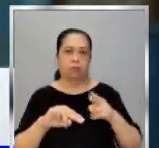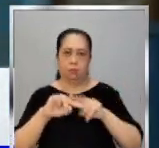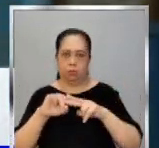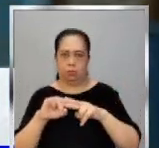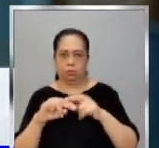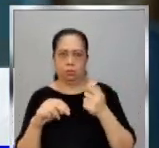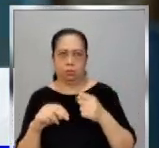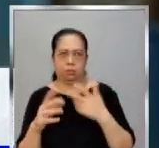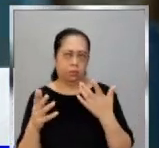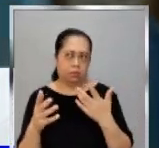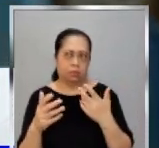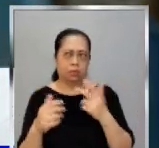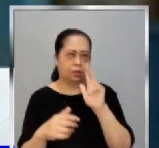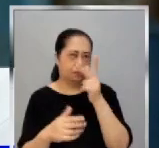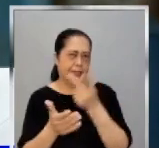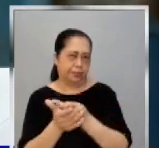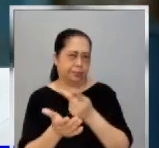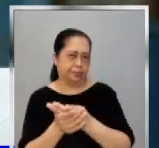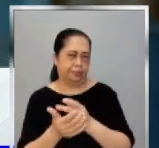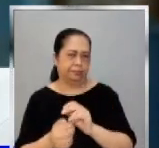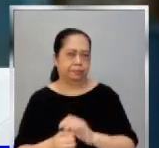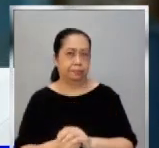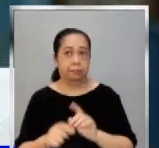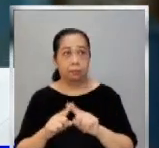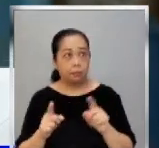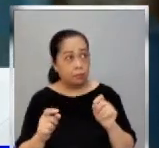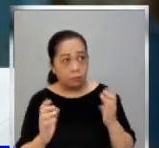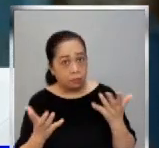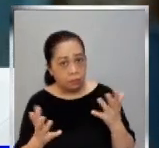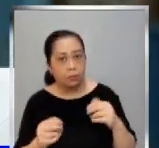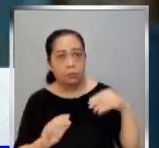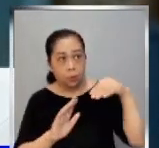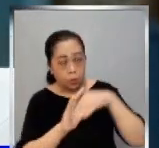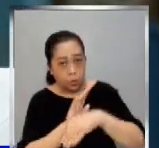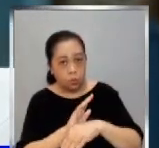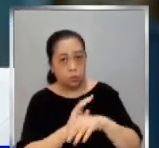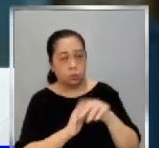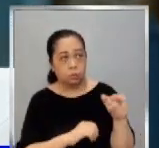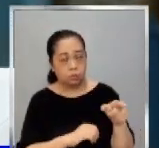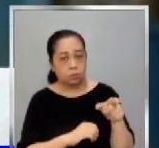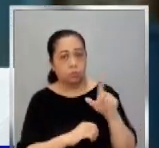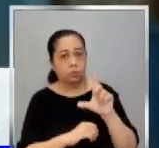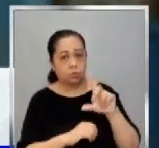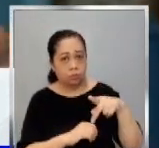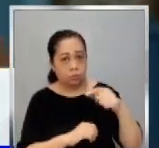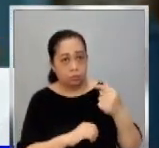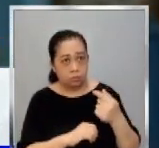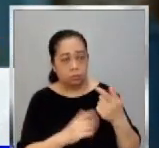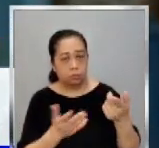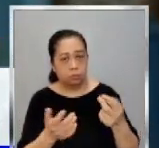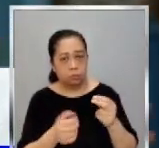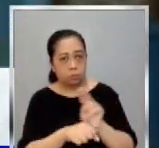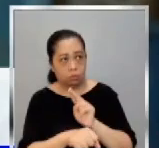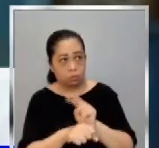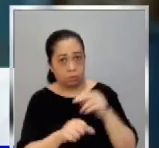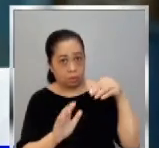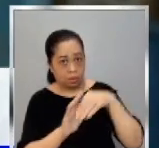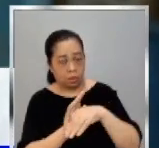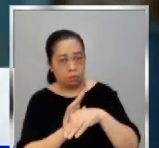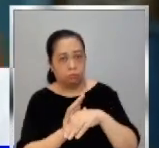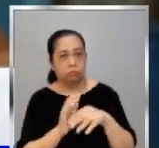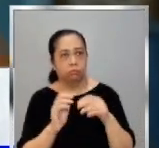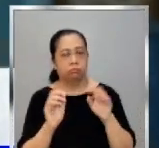least 3 piso. Pero dahil bababa po yung ano, yung presyo ng LPG,